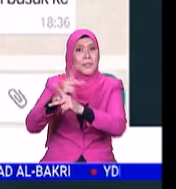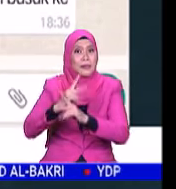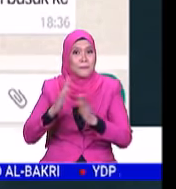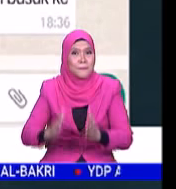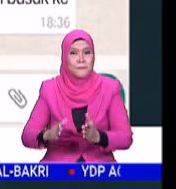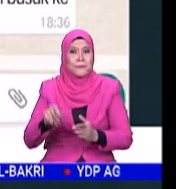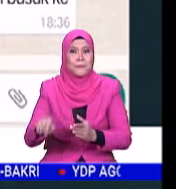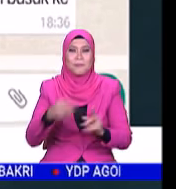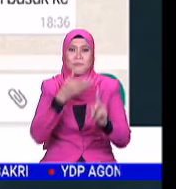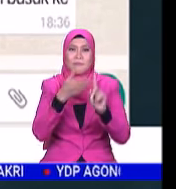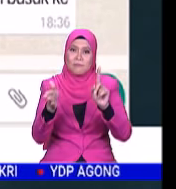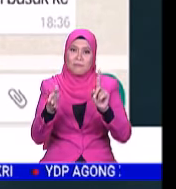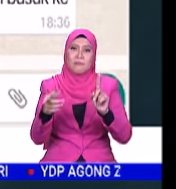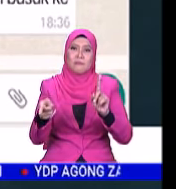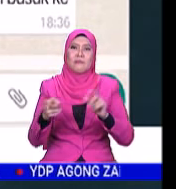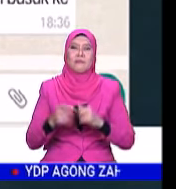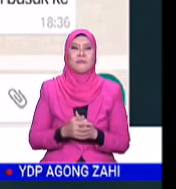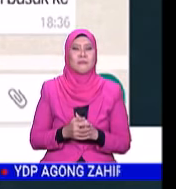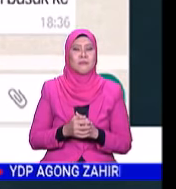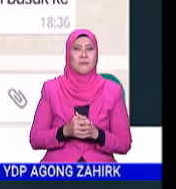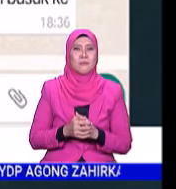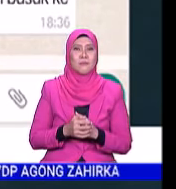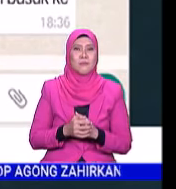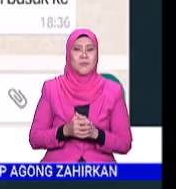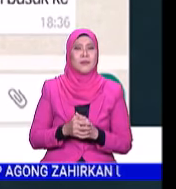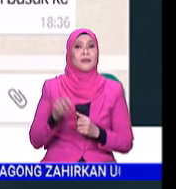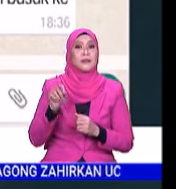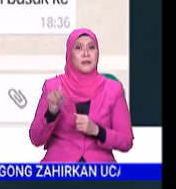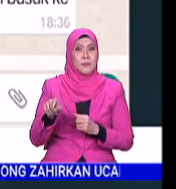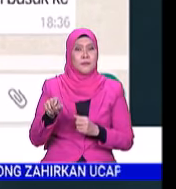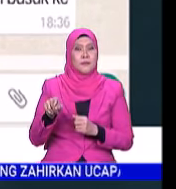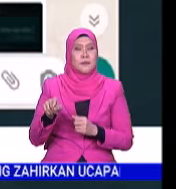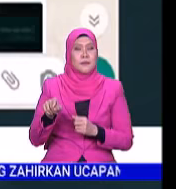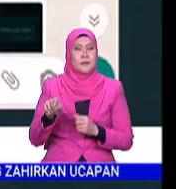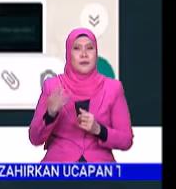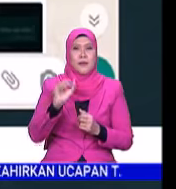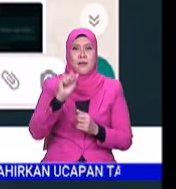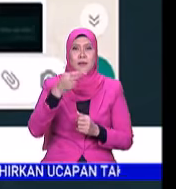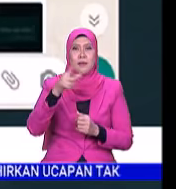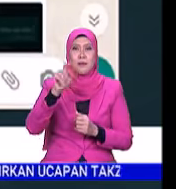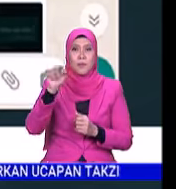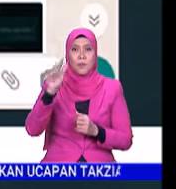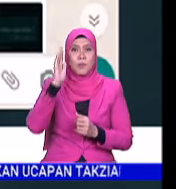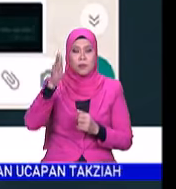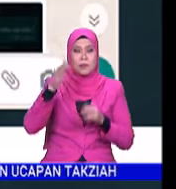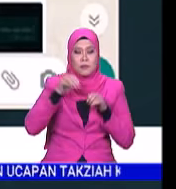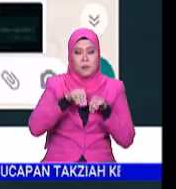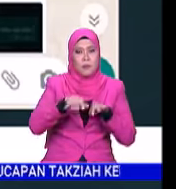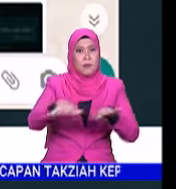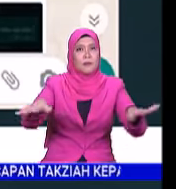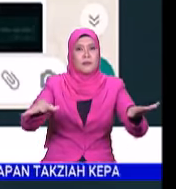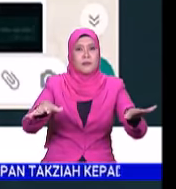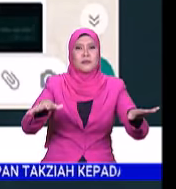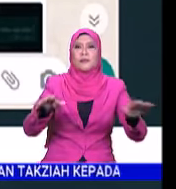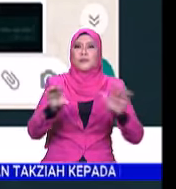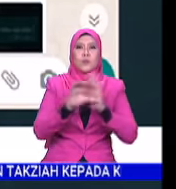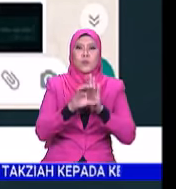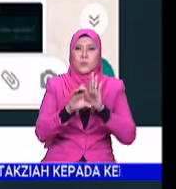ingkar arahan mereka. Mereka juga memviralkan melalui beberapa kaedah